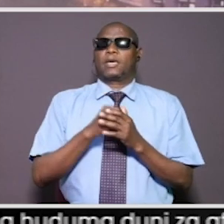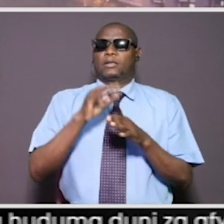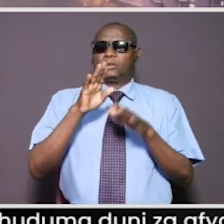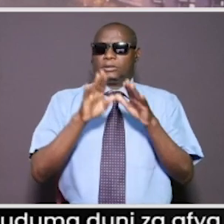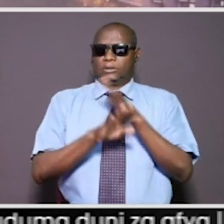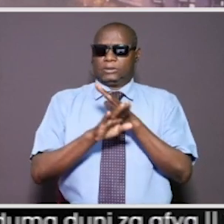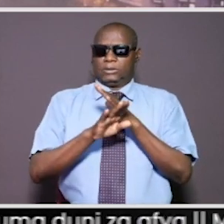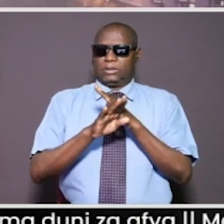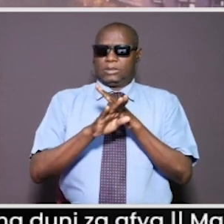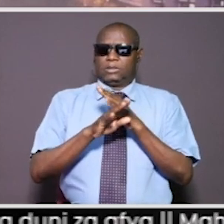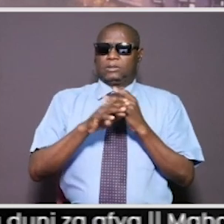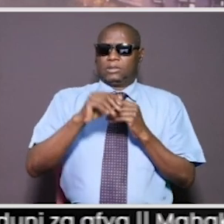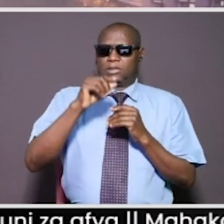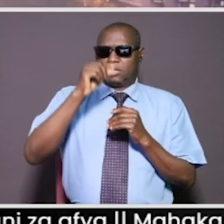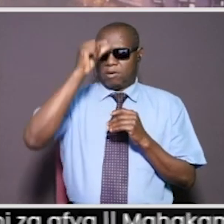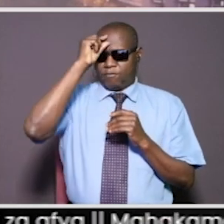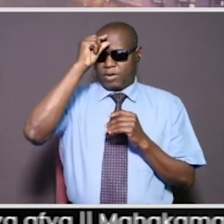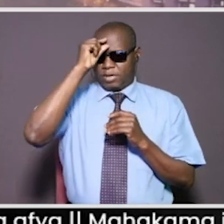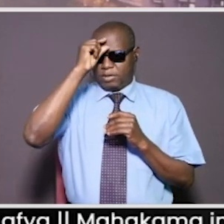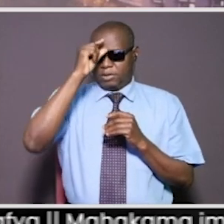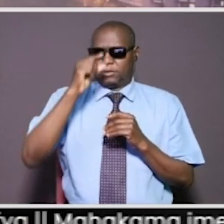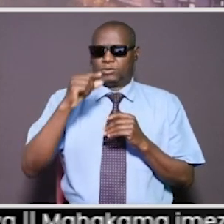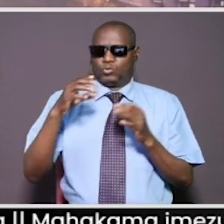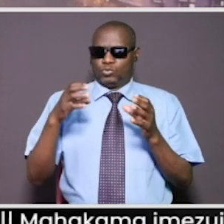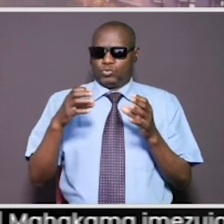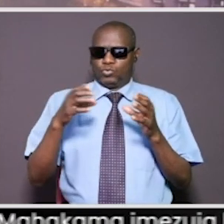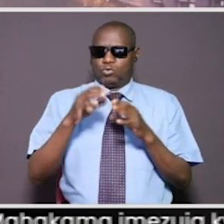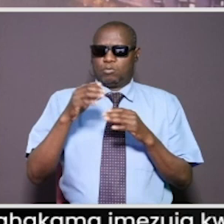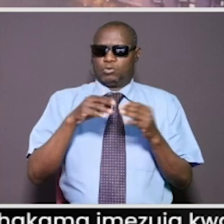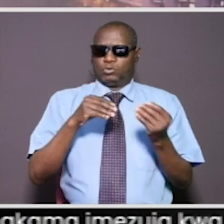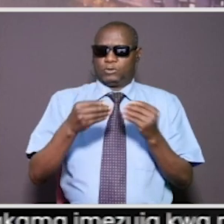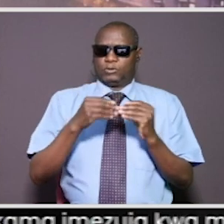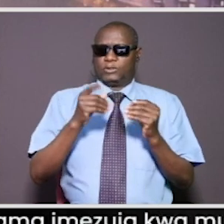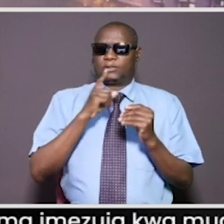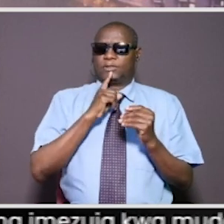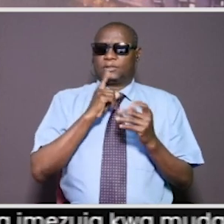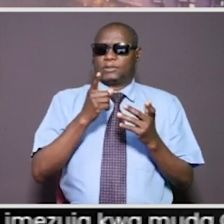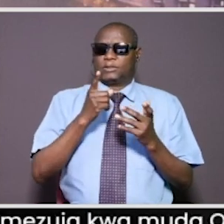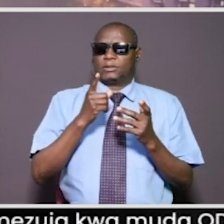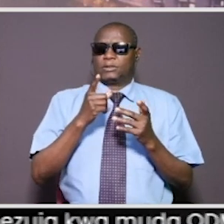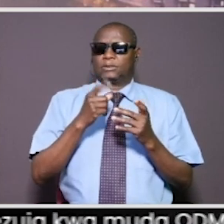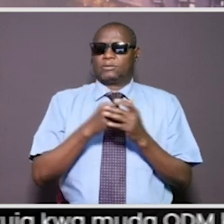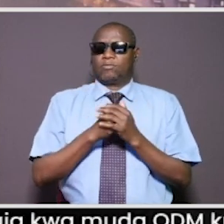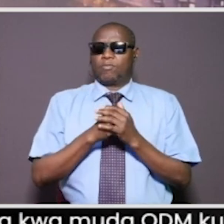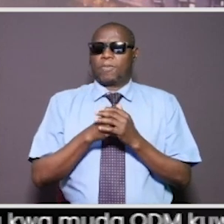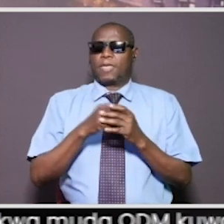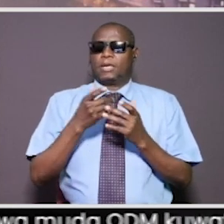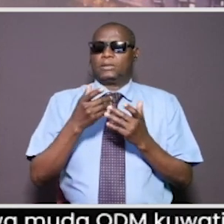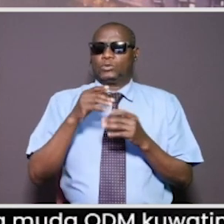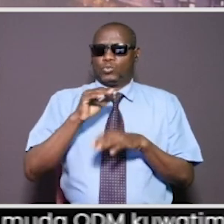wa Ngalwa amesema kwa madaktari wana majukumu muhimu na kuahidi kufutilia njia mwafaka za